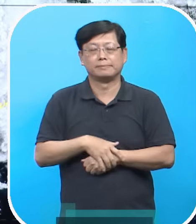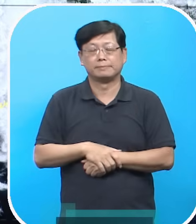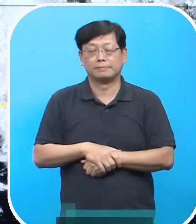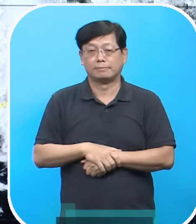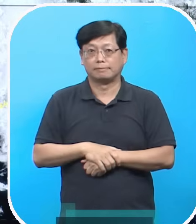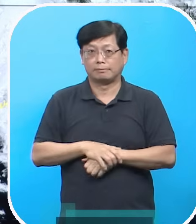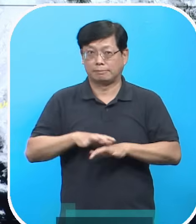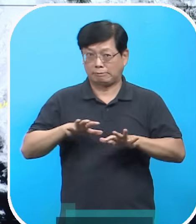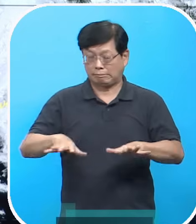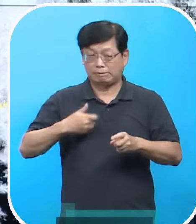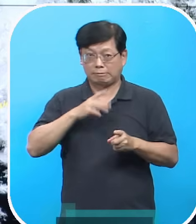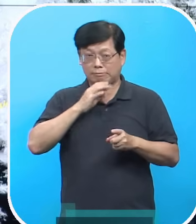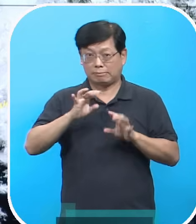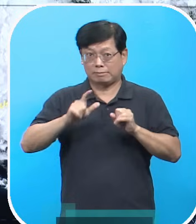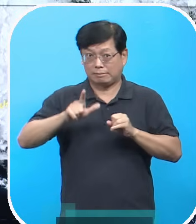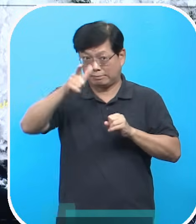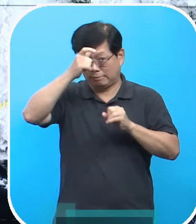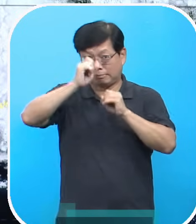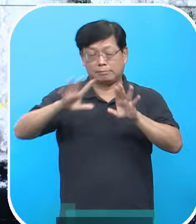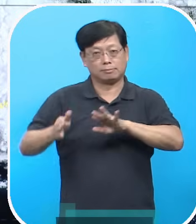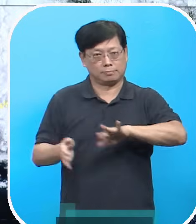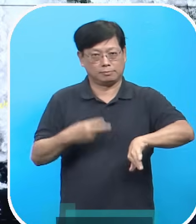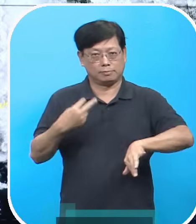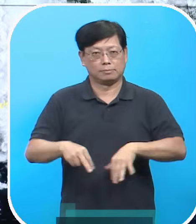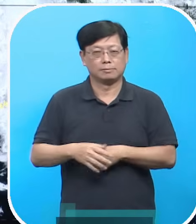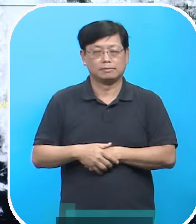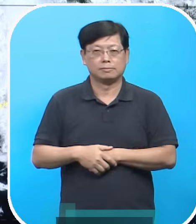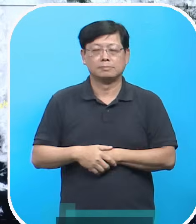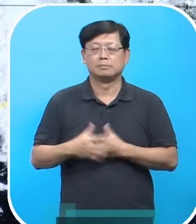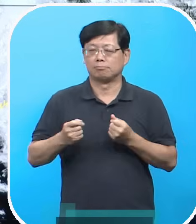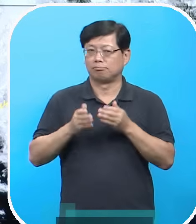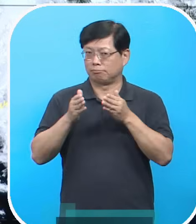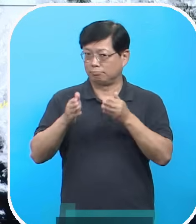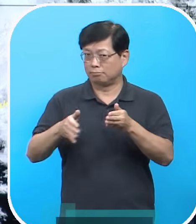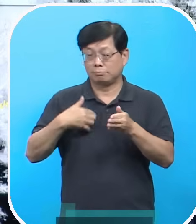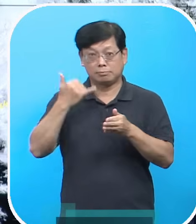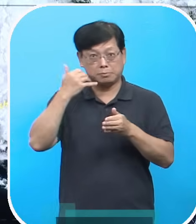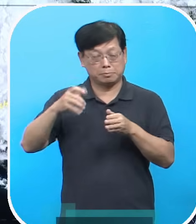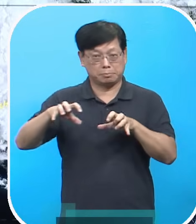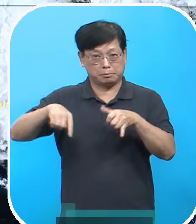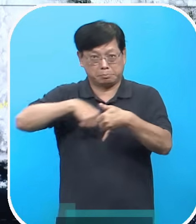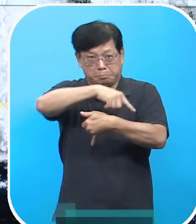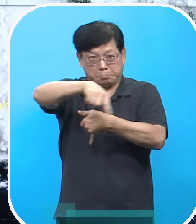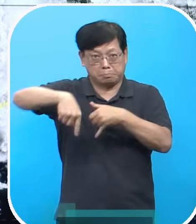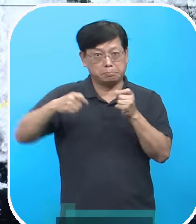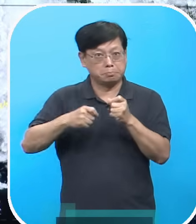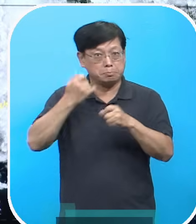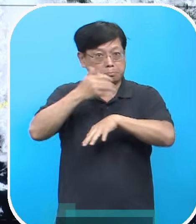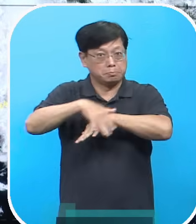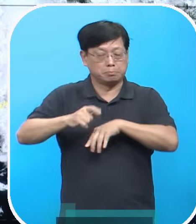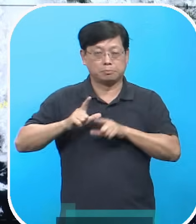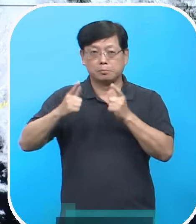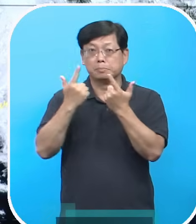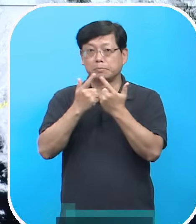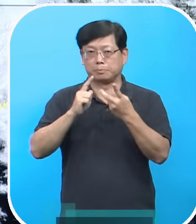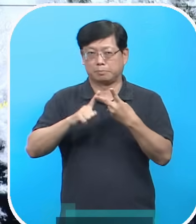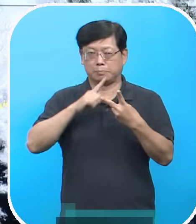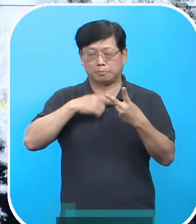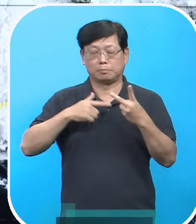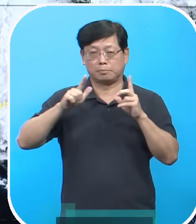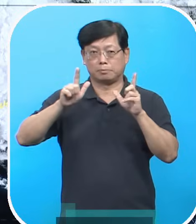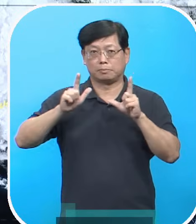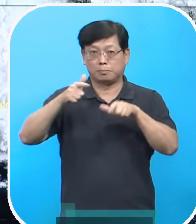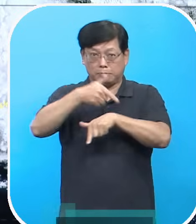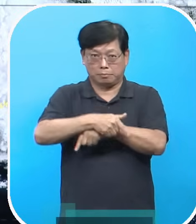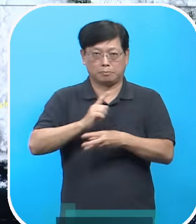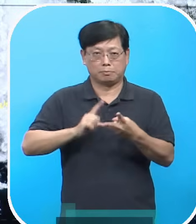随着除了台风的陆上台风警报之外，我们其实也针对了台湾邻近的海域，包括东北部海面、东南部